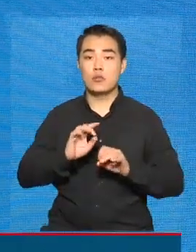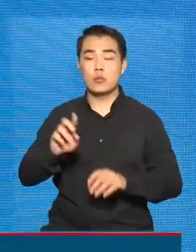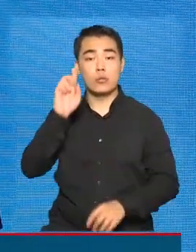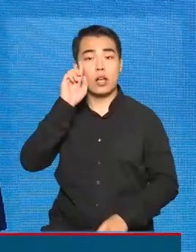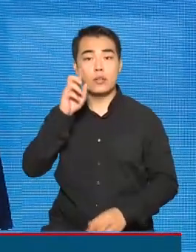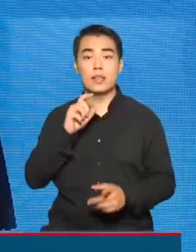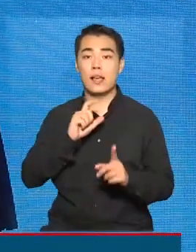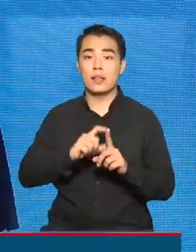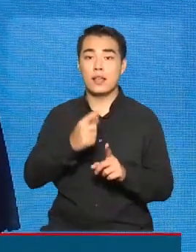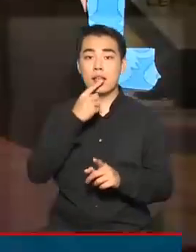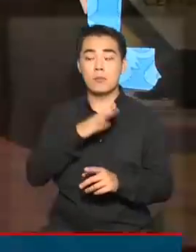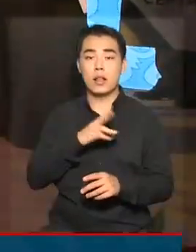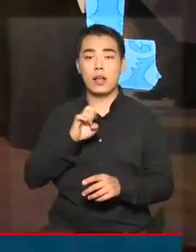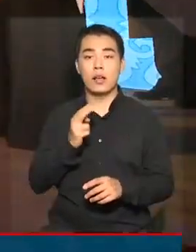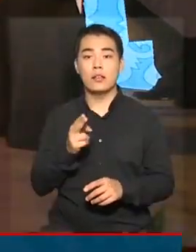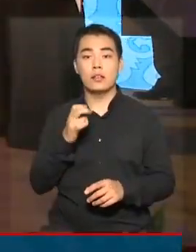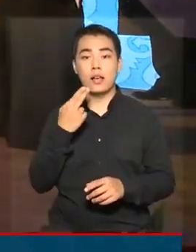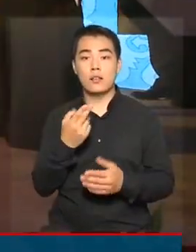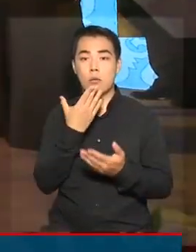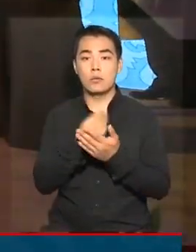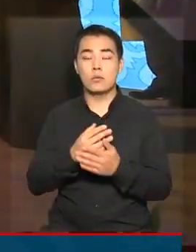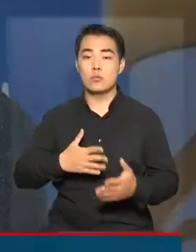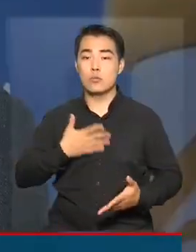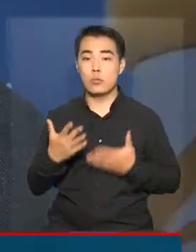государственного языка, как стержня национальной духовности.